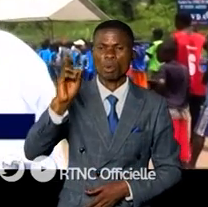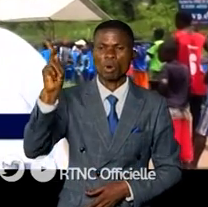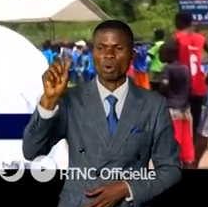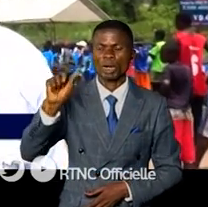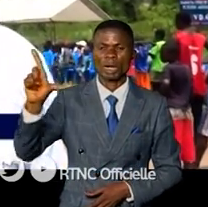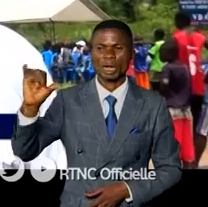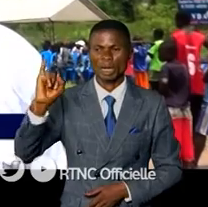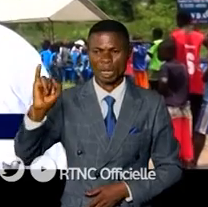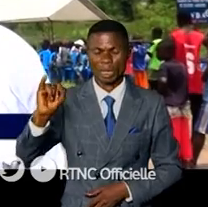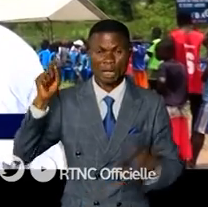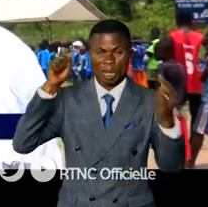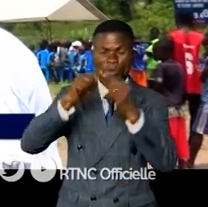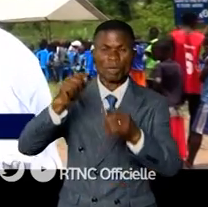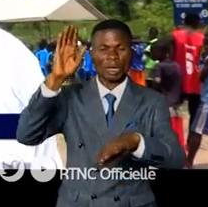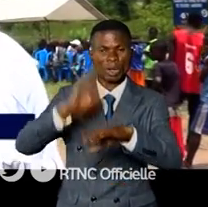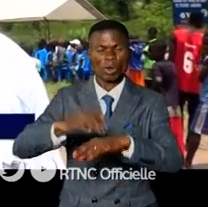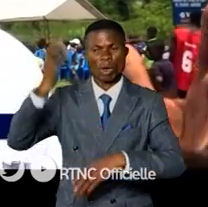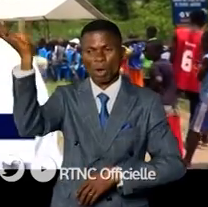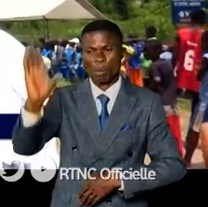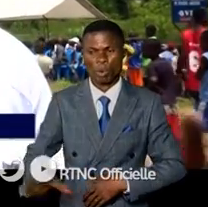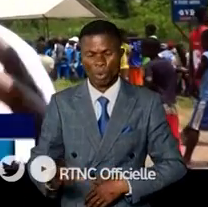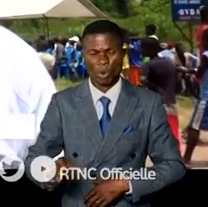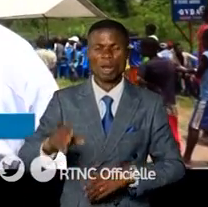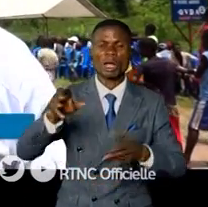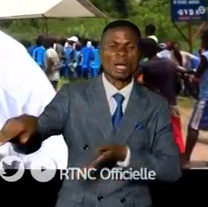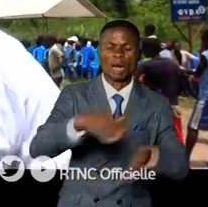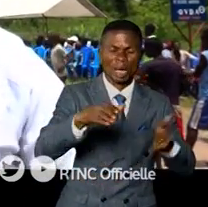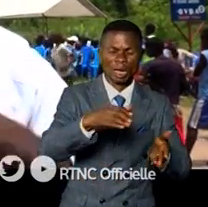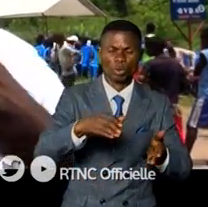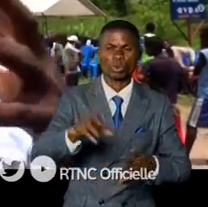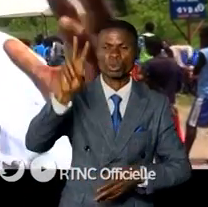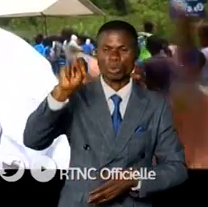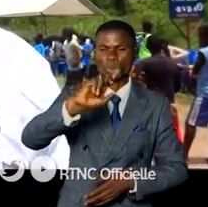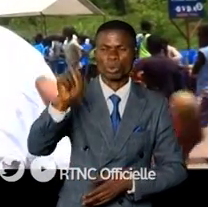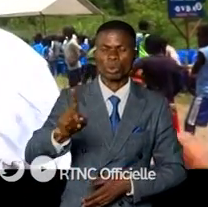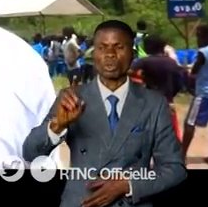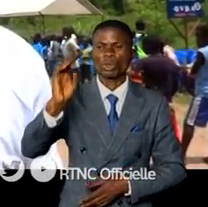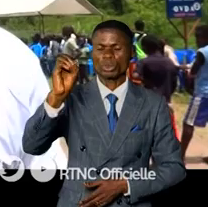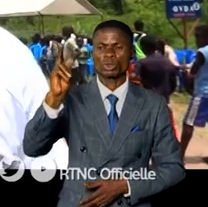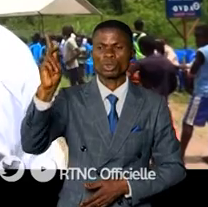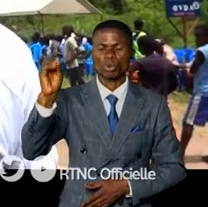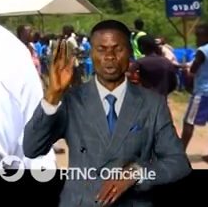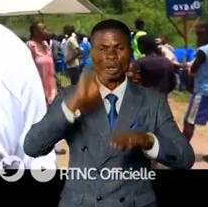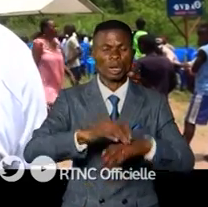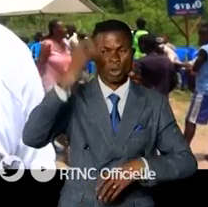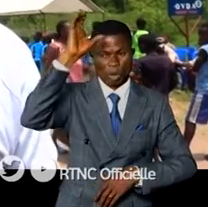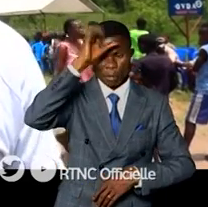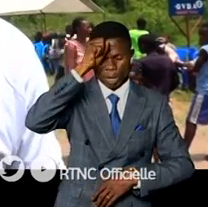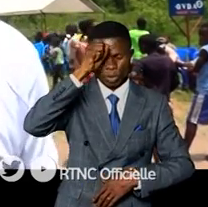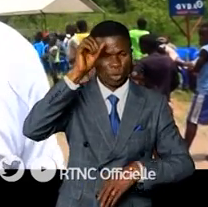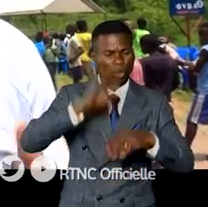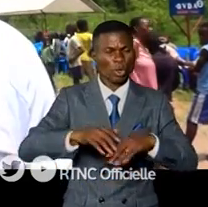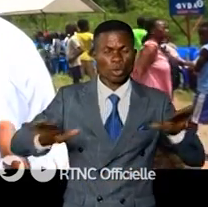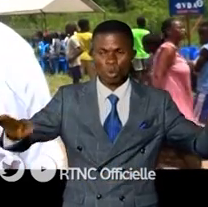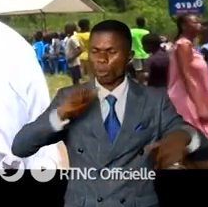vers Bakongo directement et la route Nzoku qui verse vers le Grand Bandundu sans passer par l'aéroport,